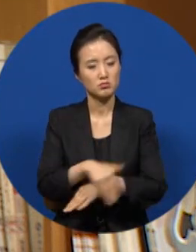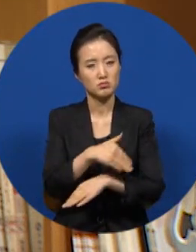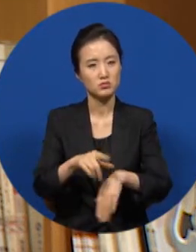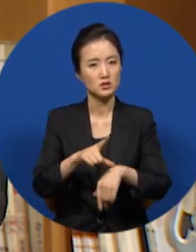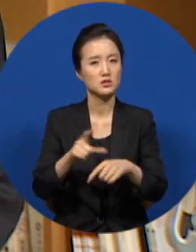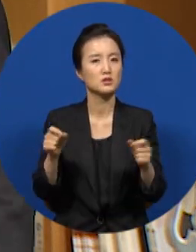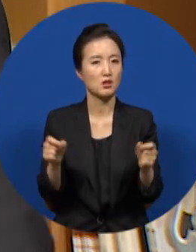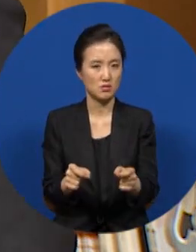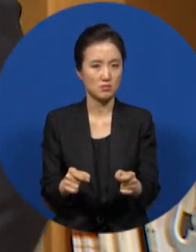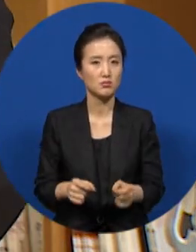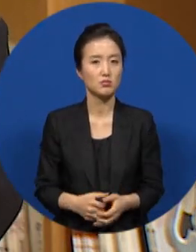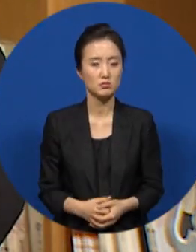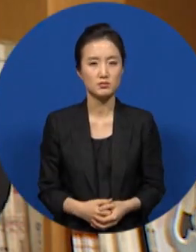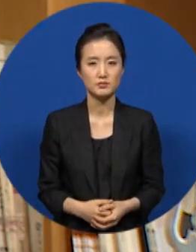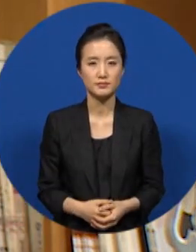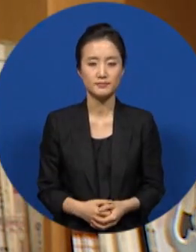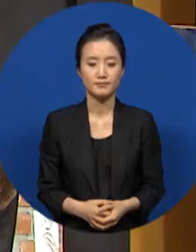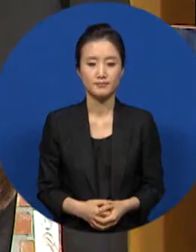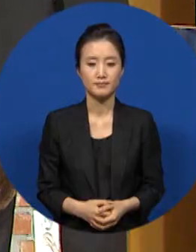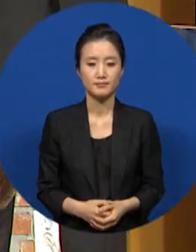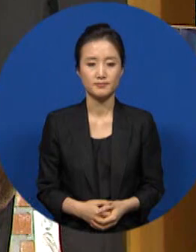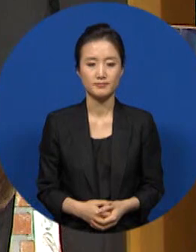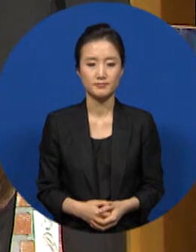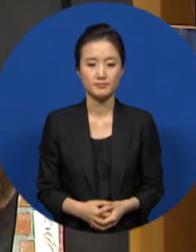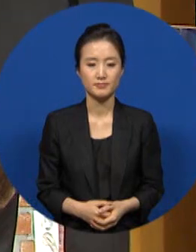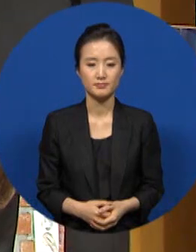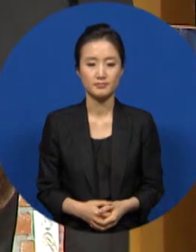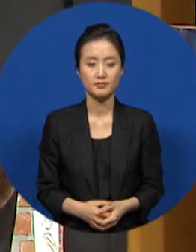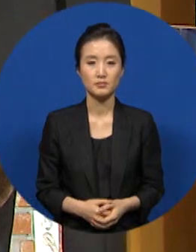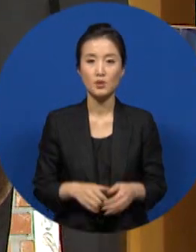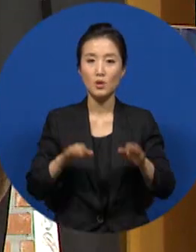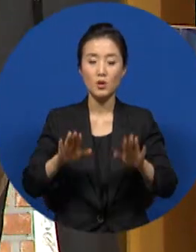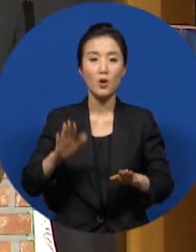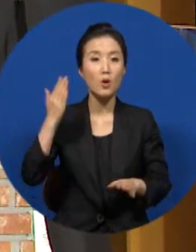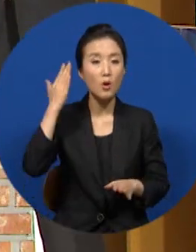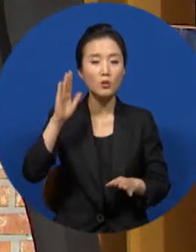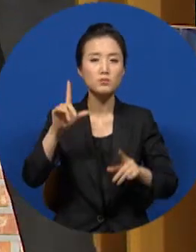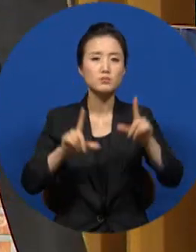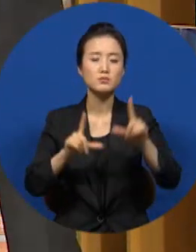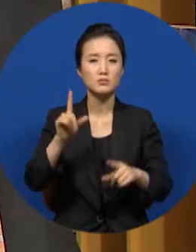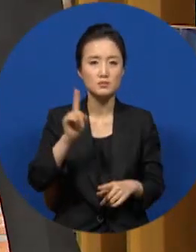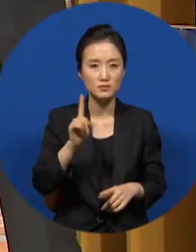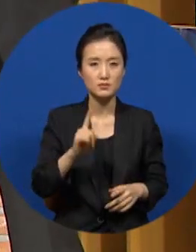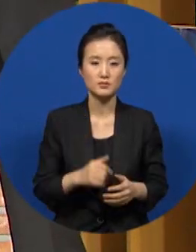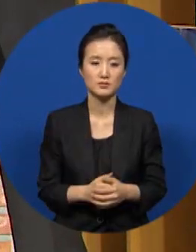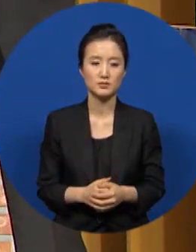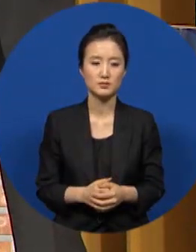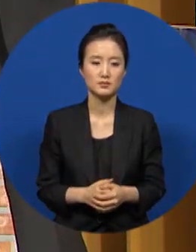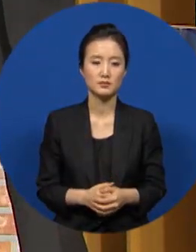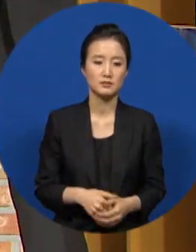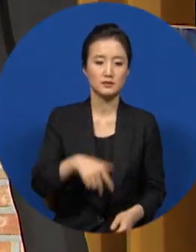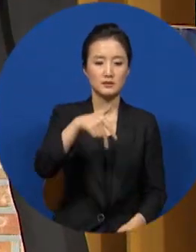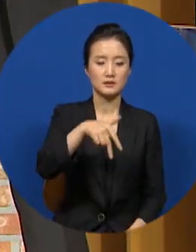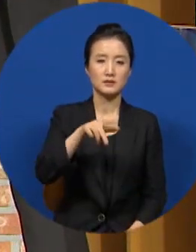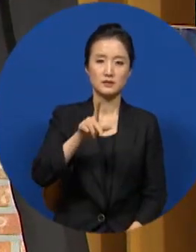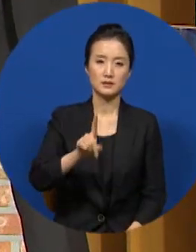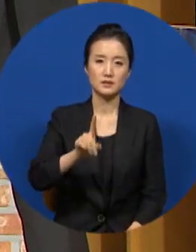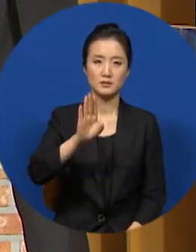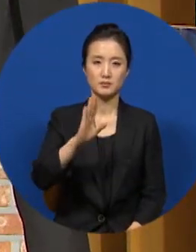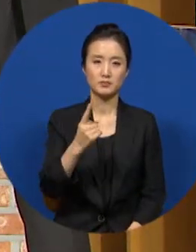가지로 제가 정리를 한번 해봤습니다. 자, 그런데 현실은 어떻습니까? 우리가 자본주의 사회로